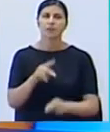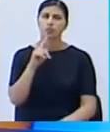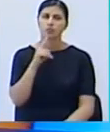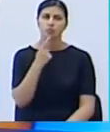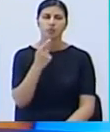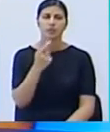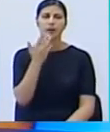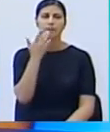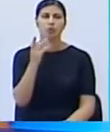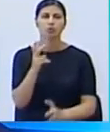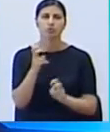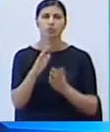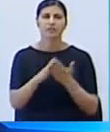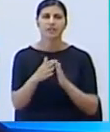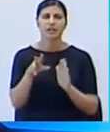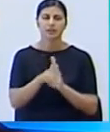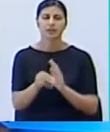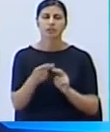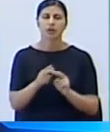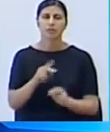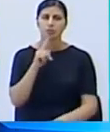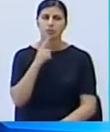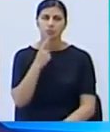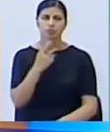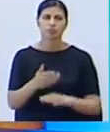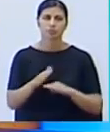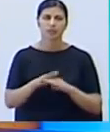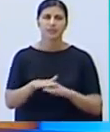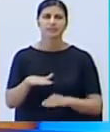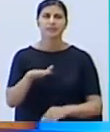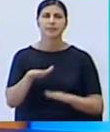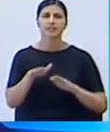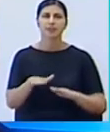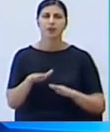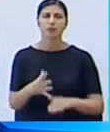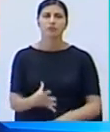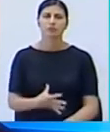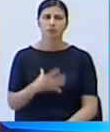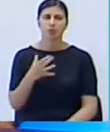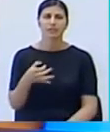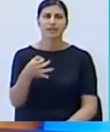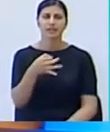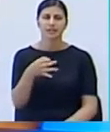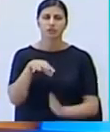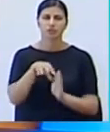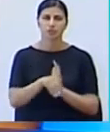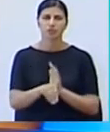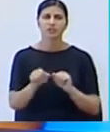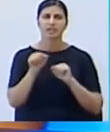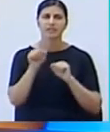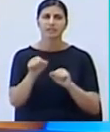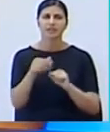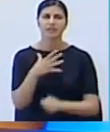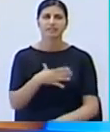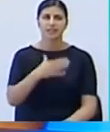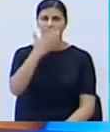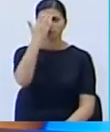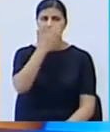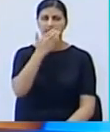გეოპოლიტიკურ ვითარებაში ამ ურთულეს მდებარეობის მქონე რეგიონში დაიცვას ქართველი